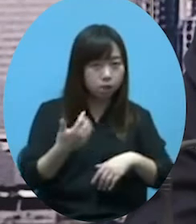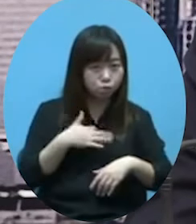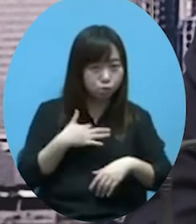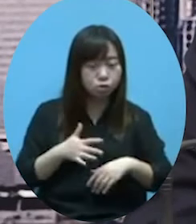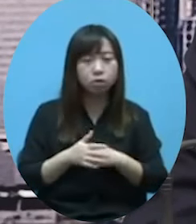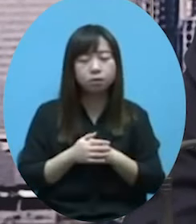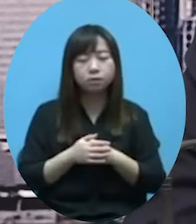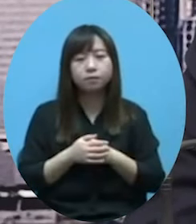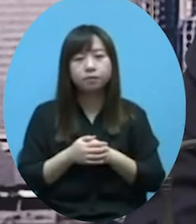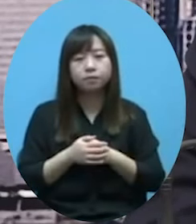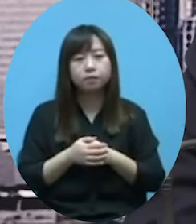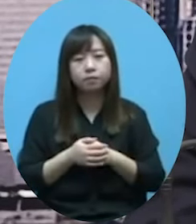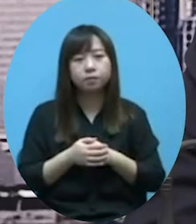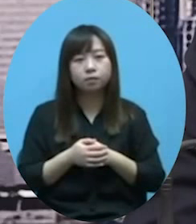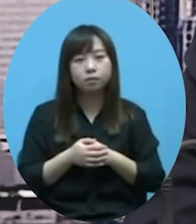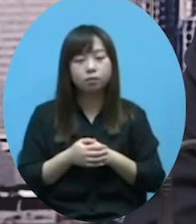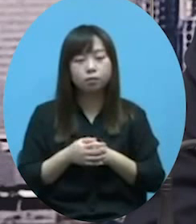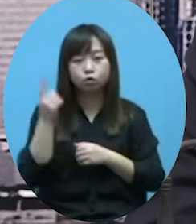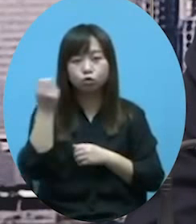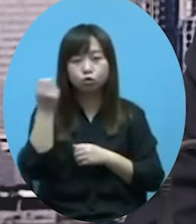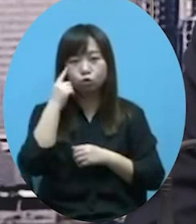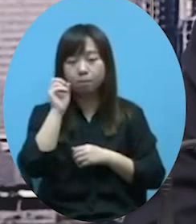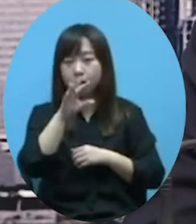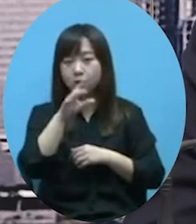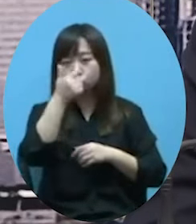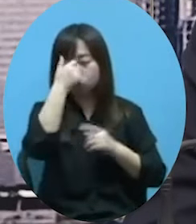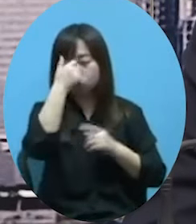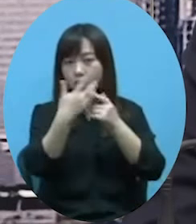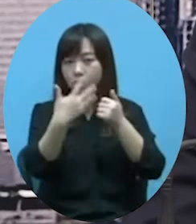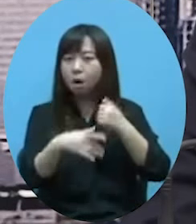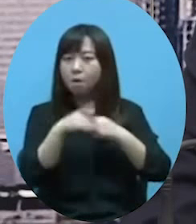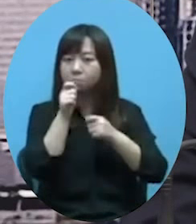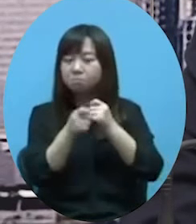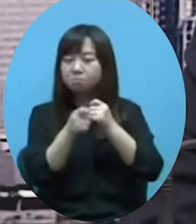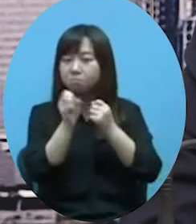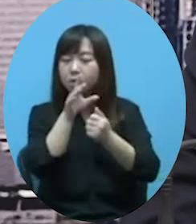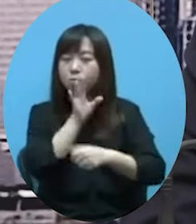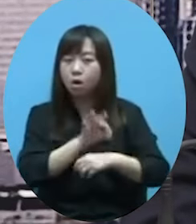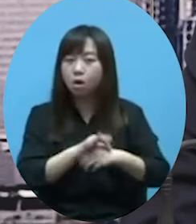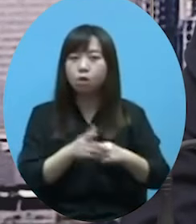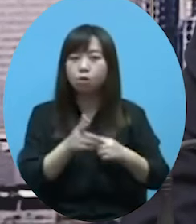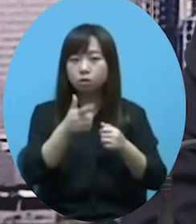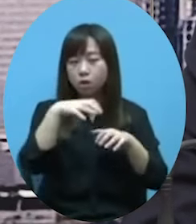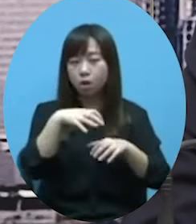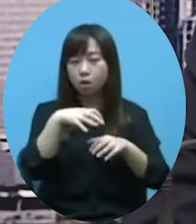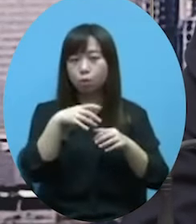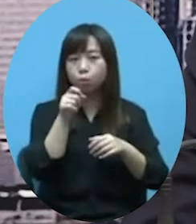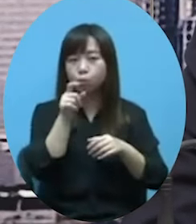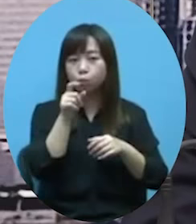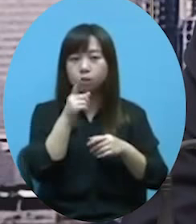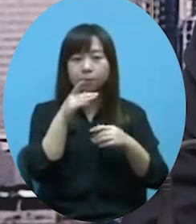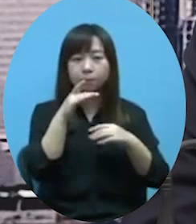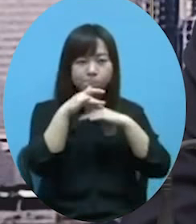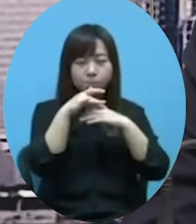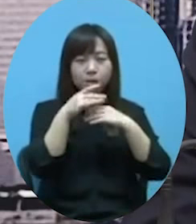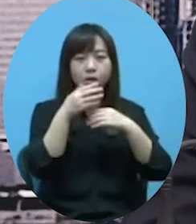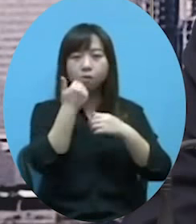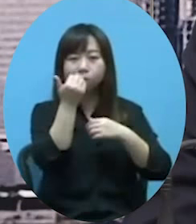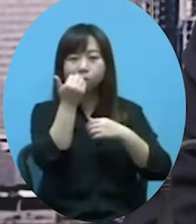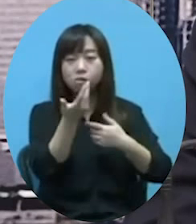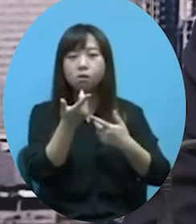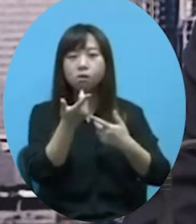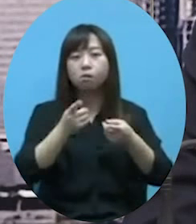另外就想問一下有沒有跟主人了解過其實牠跟牠的狗會不會有什麼差別接觸所以